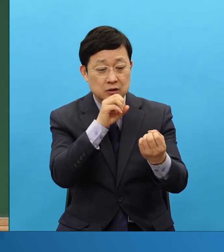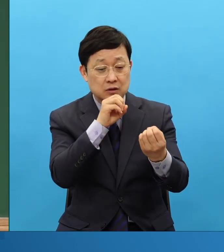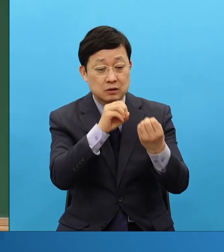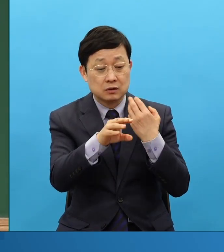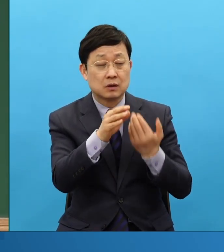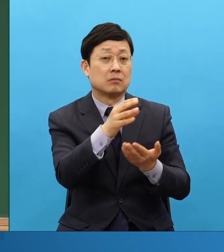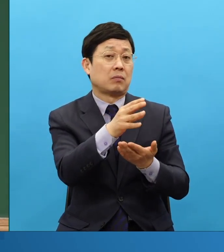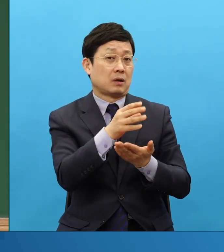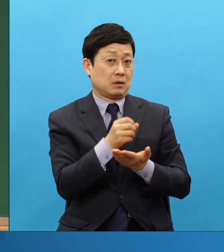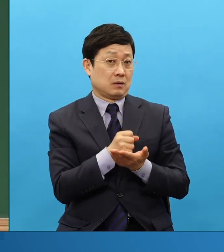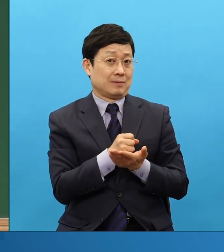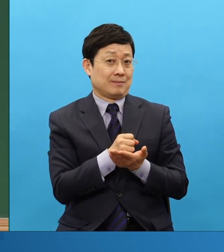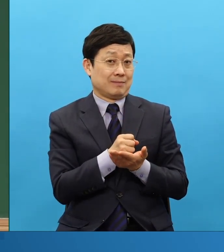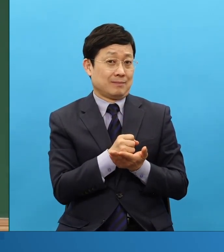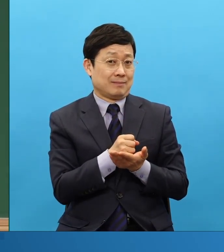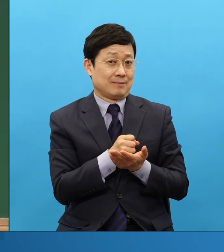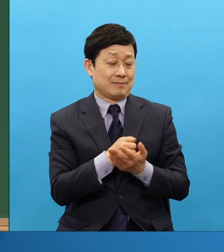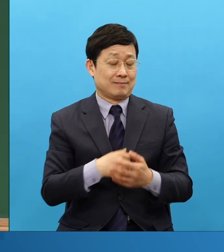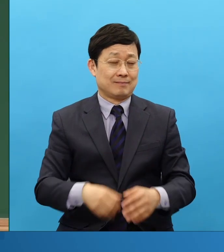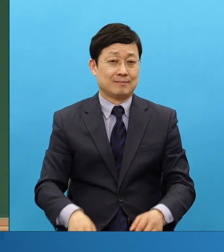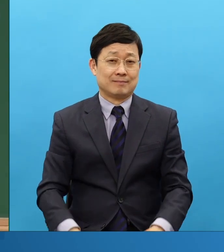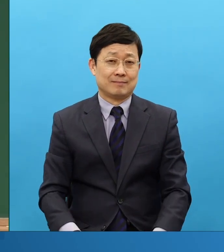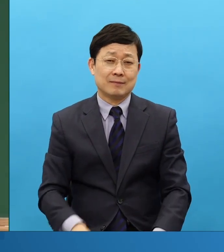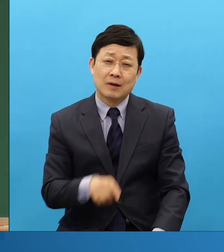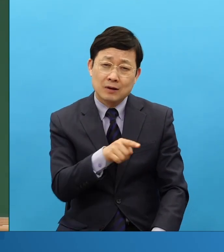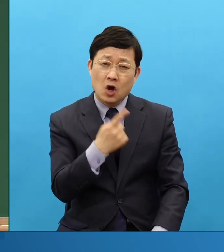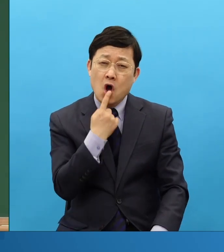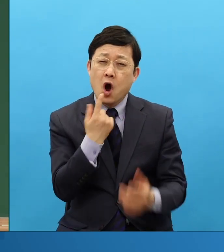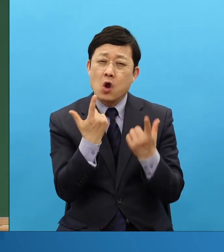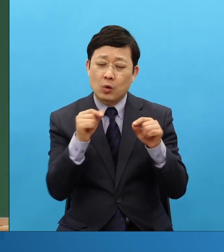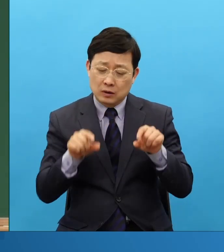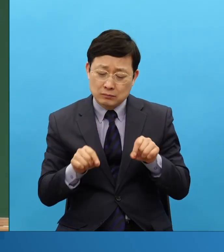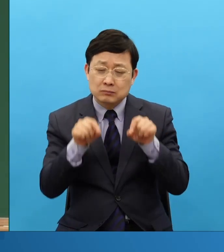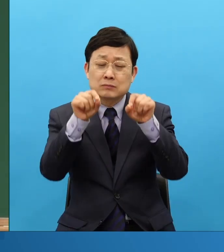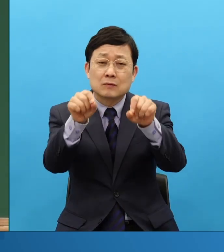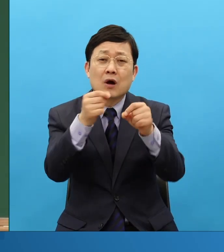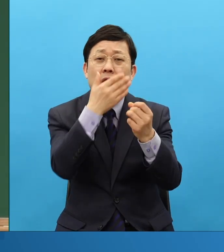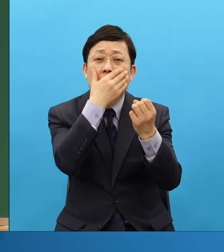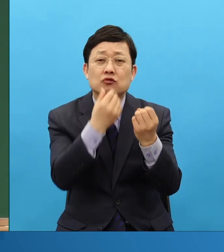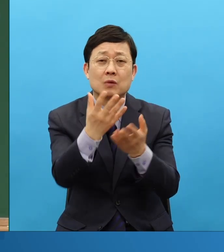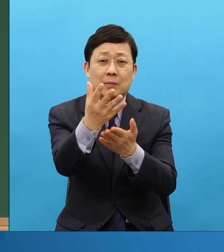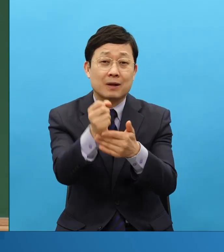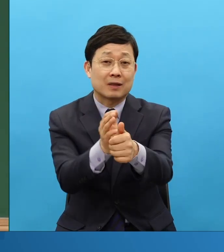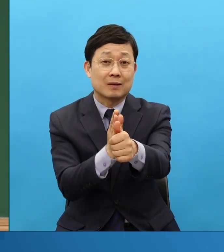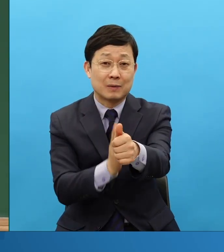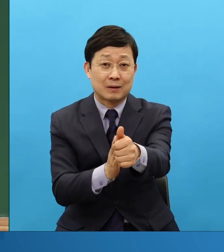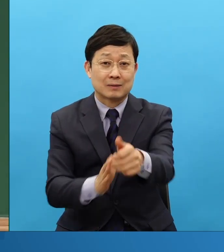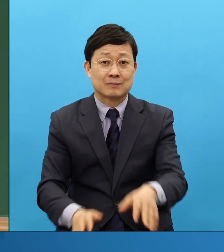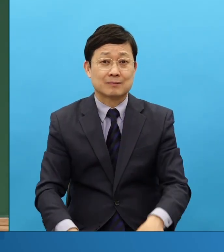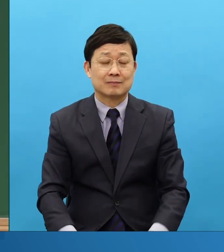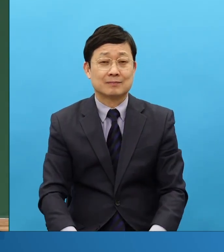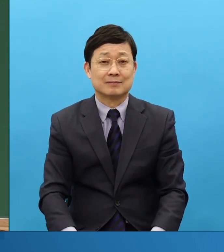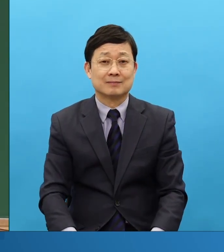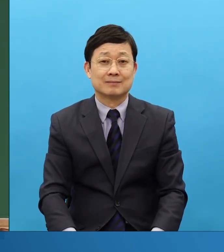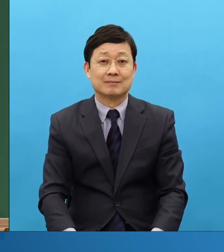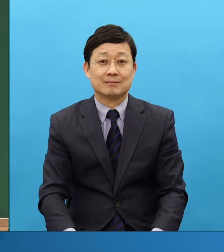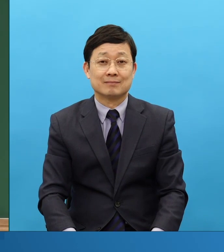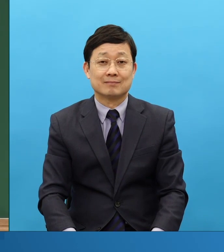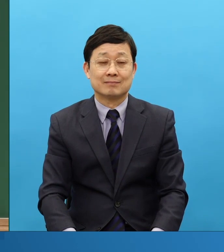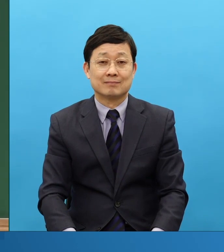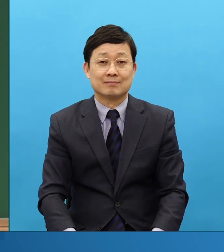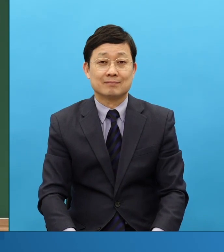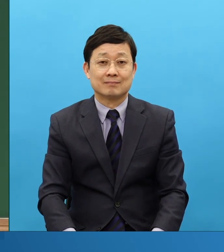of this, everything is revealed. 이 축복을 말합니다. And we're talking about this blessing. 뭐 정확하게 보세요.